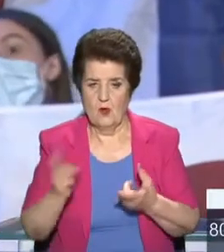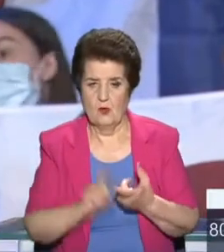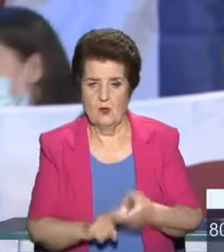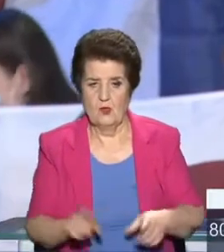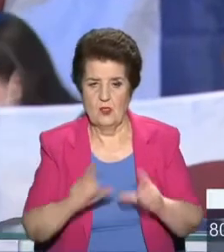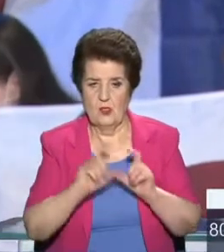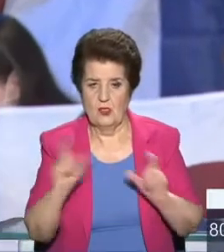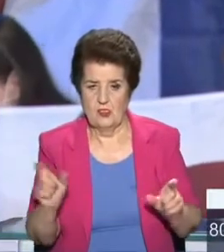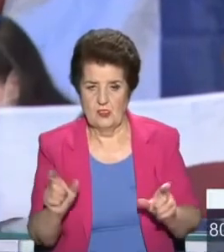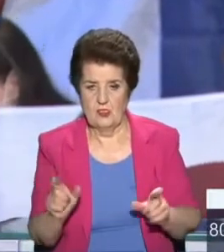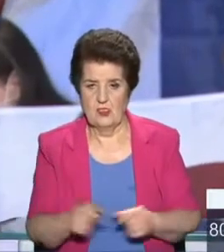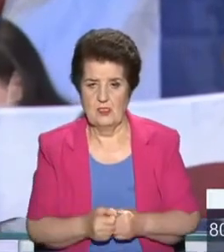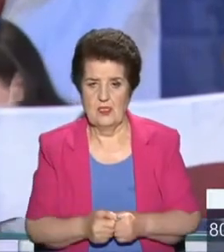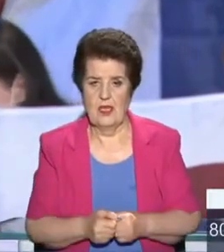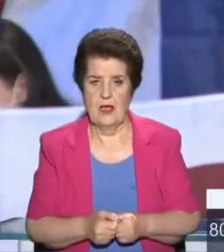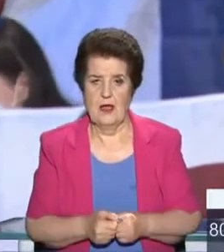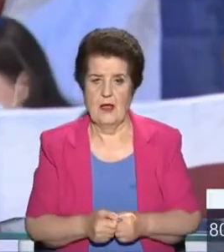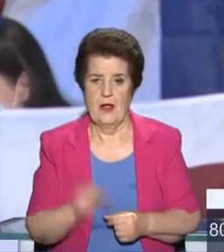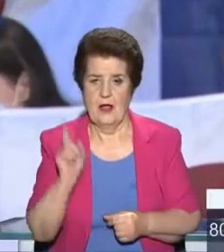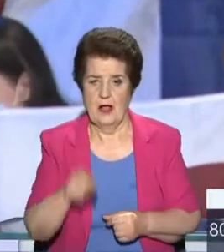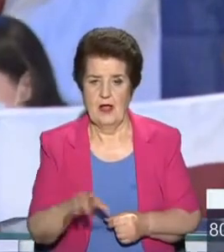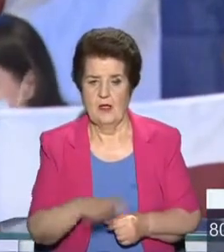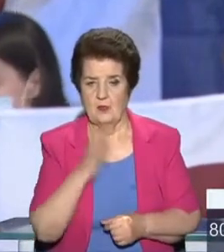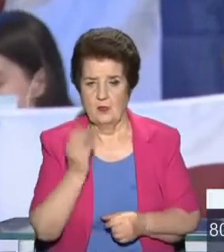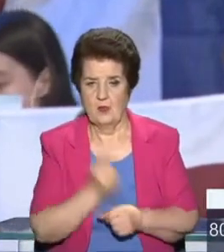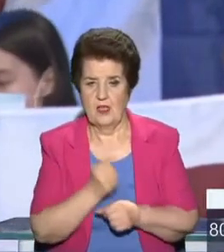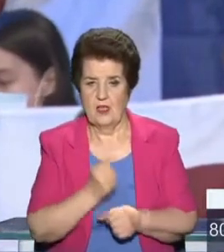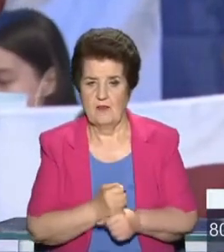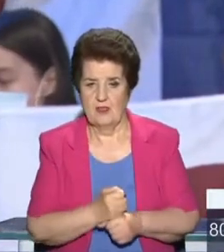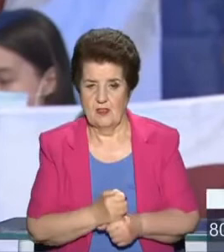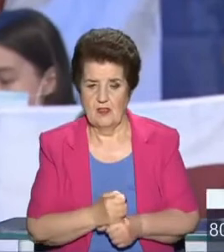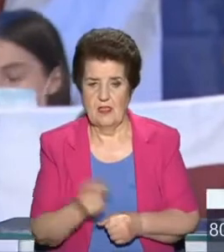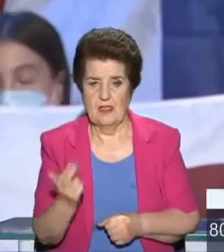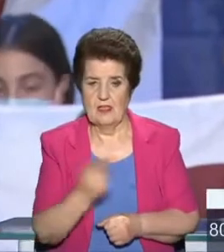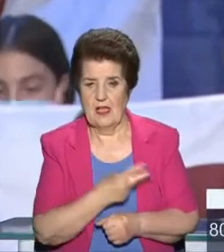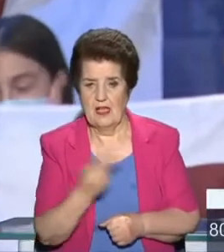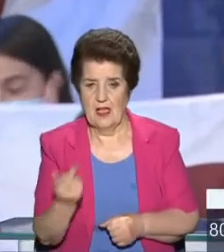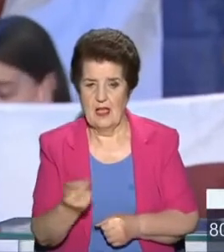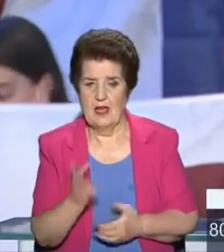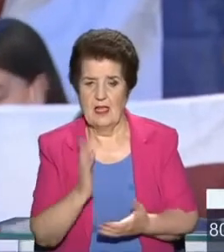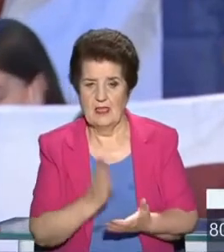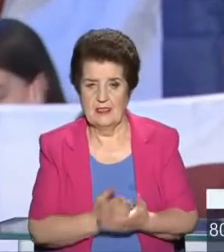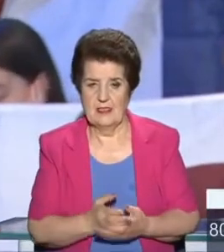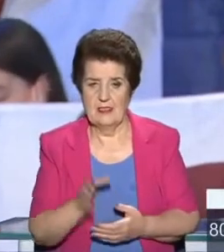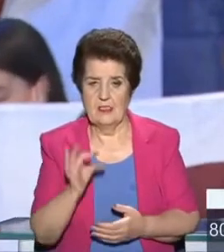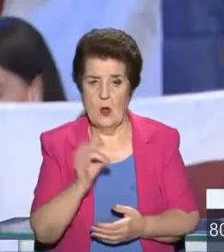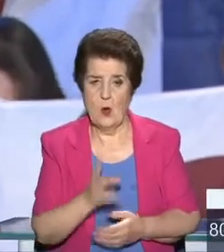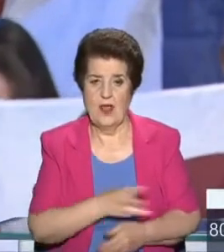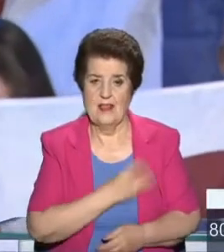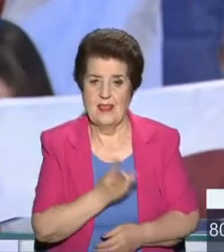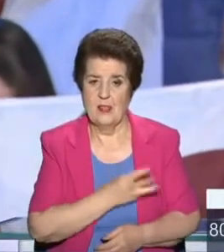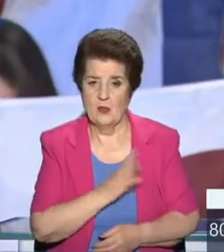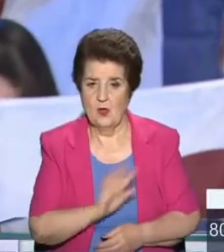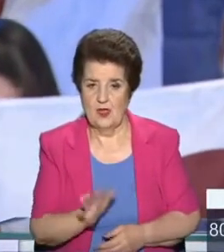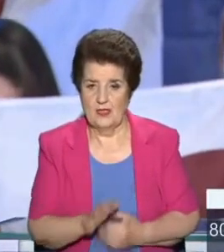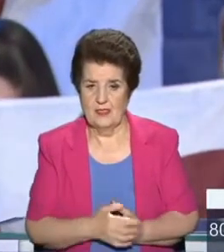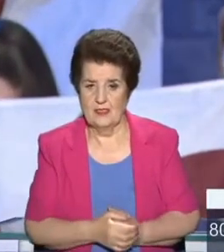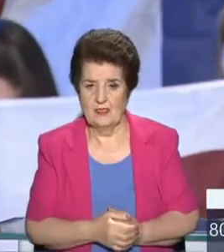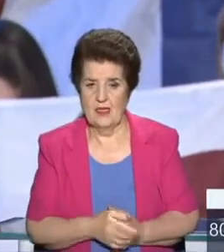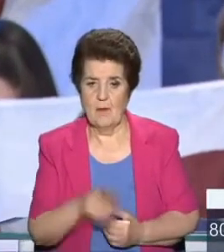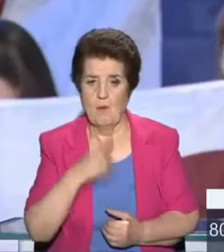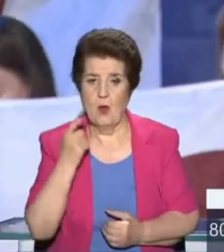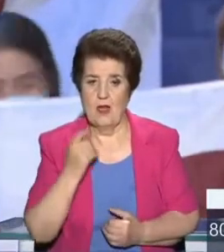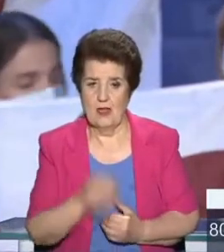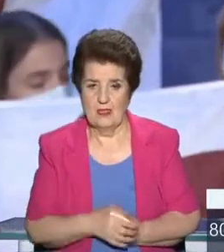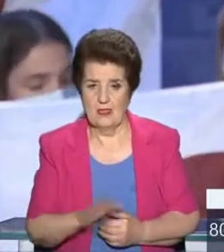instituții omul care sunt de o activitate omoloaga între ele există o ne dorim să clasă politică